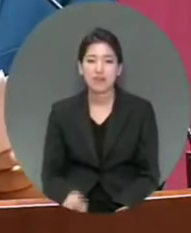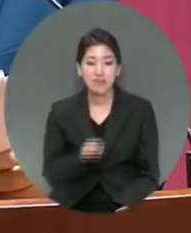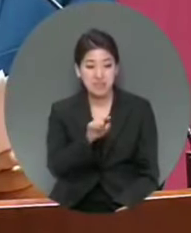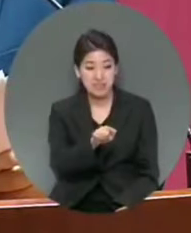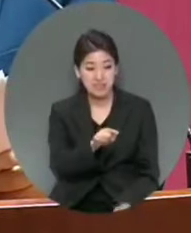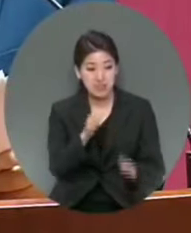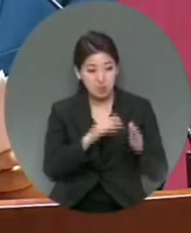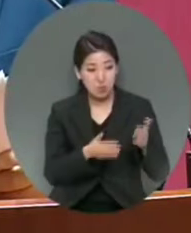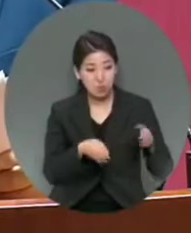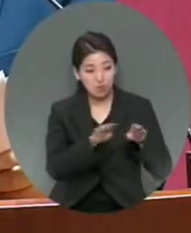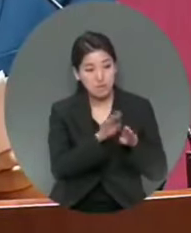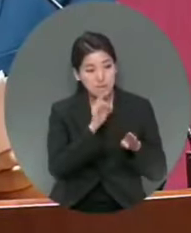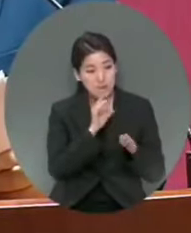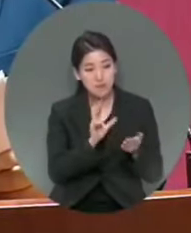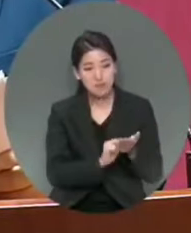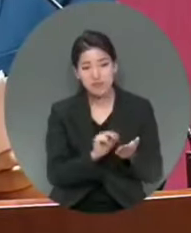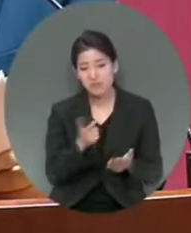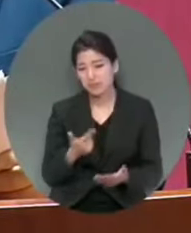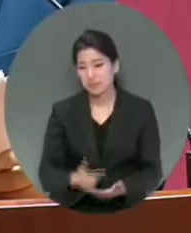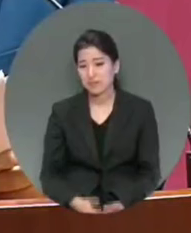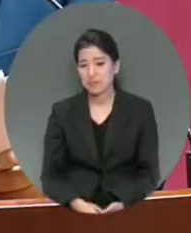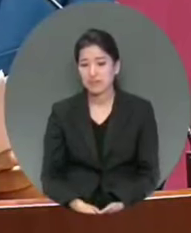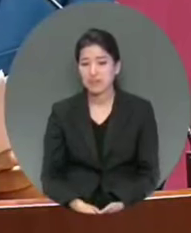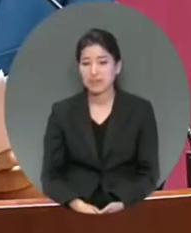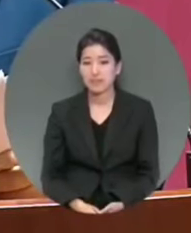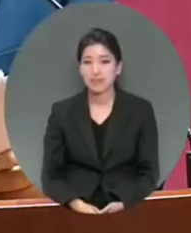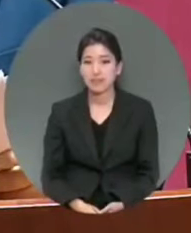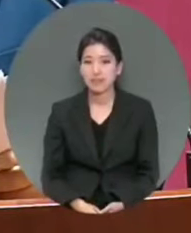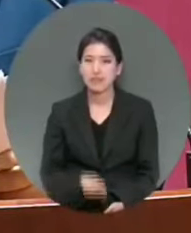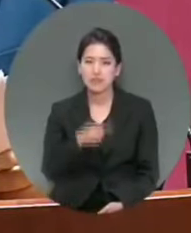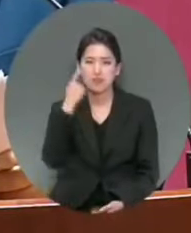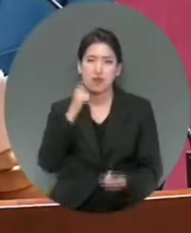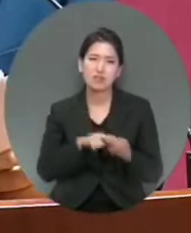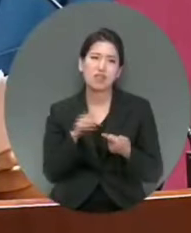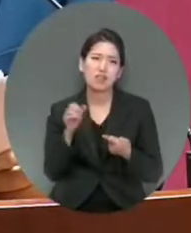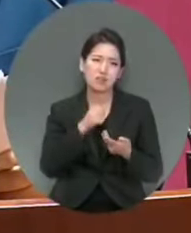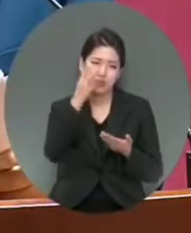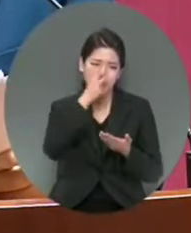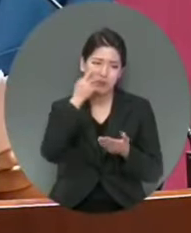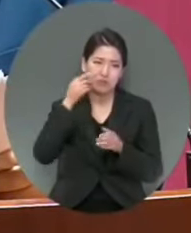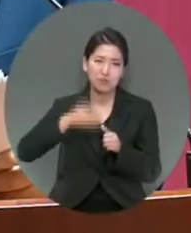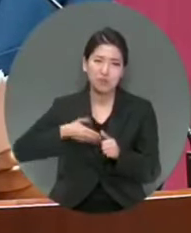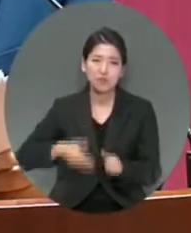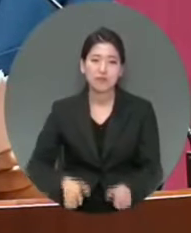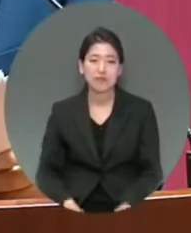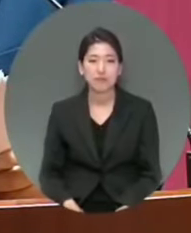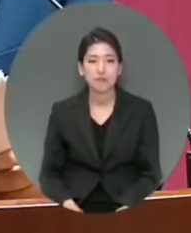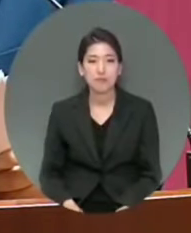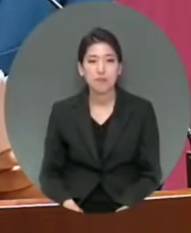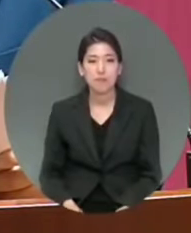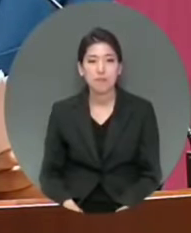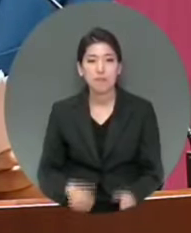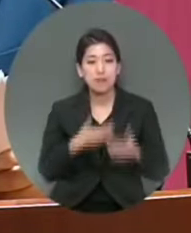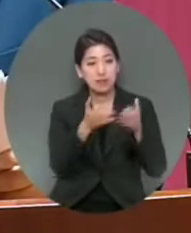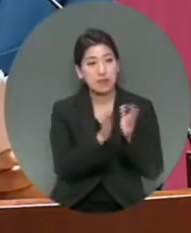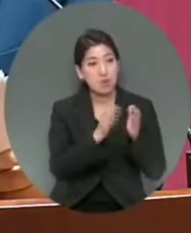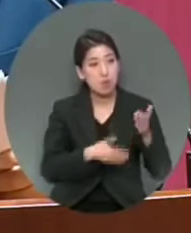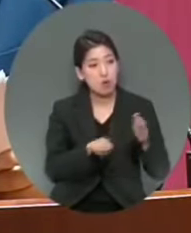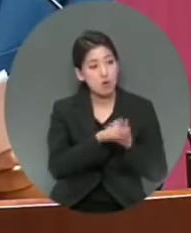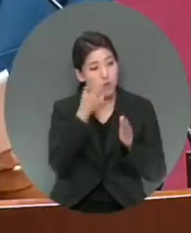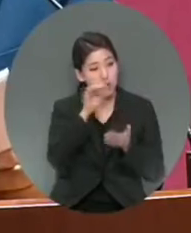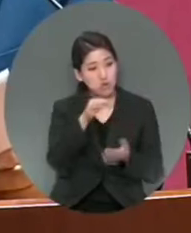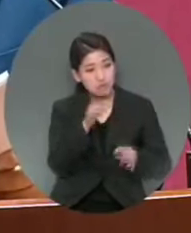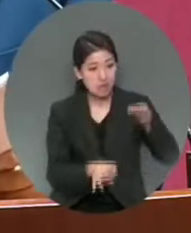문제는 아니라고 생각합니다. 장관께서 이 부분은 좀 관심을 좀 가져주셨으면 좋겠습니다. 알겠습니다. 각 기관별로 기관 내 불합리한 보수